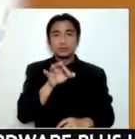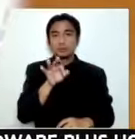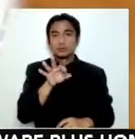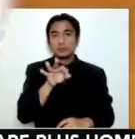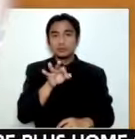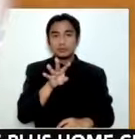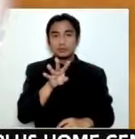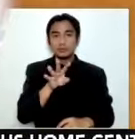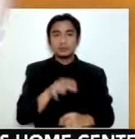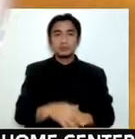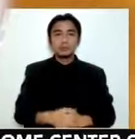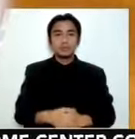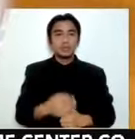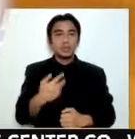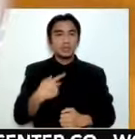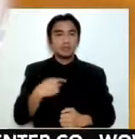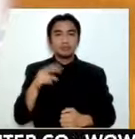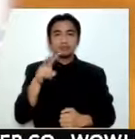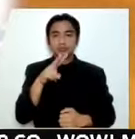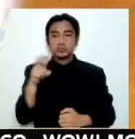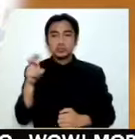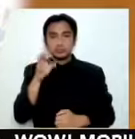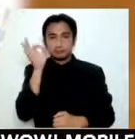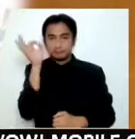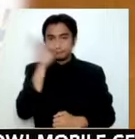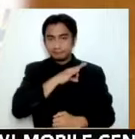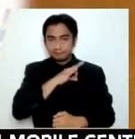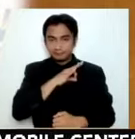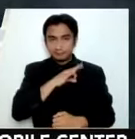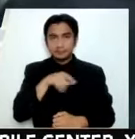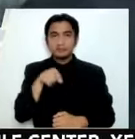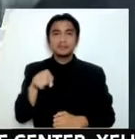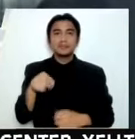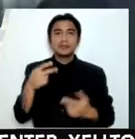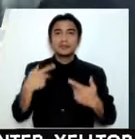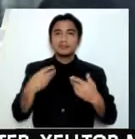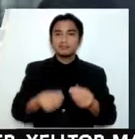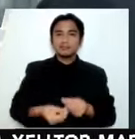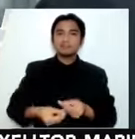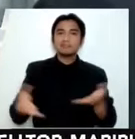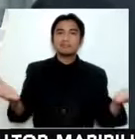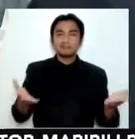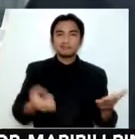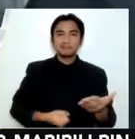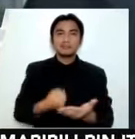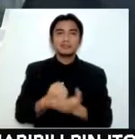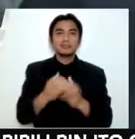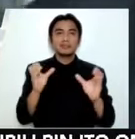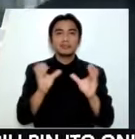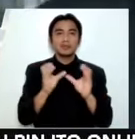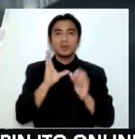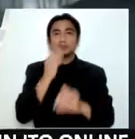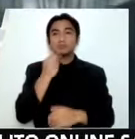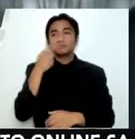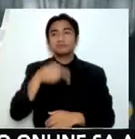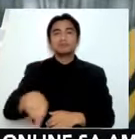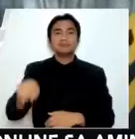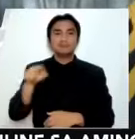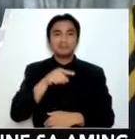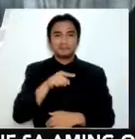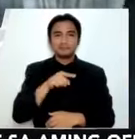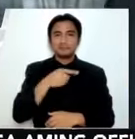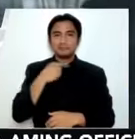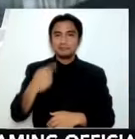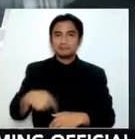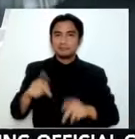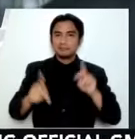200 Peking birth certificate na ang in-issue sa mga Chinese national. Mga almost 200 na birth certificate, and we're